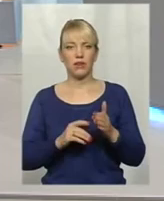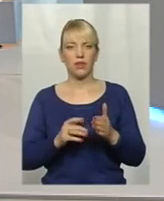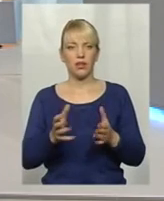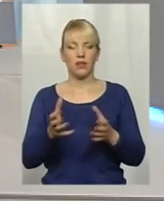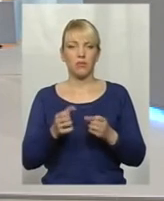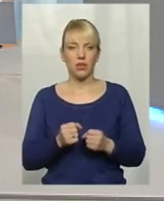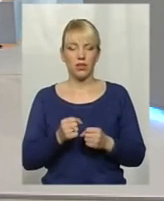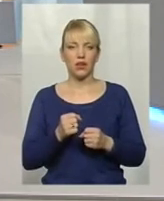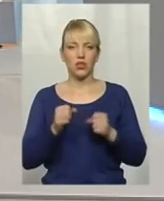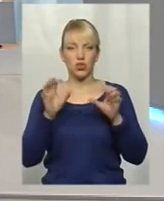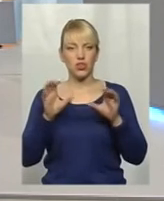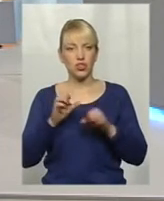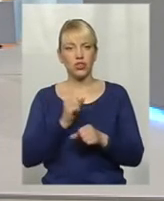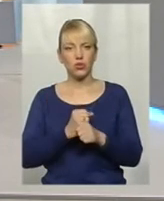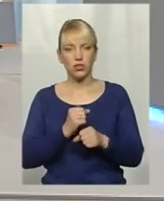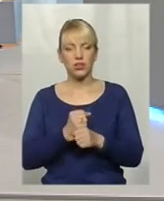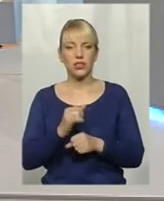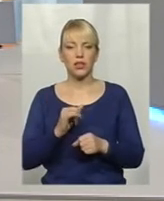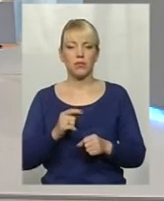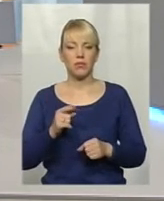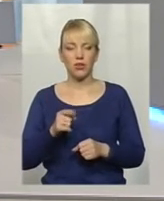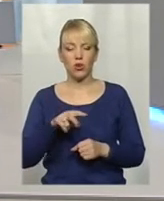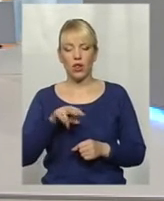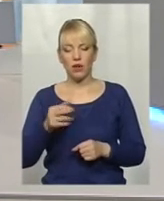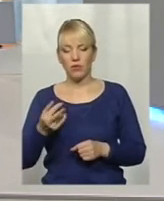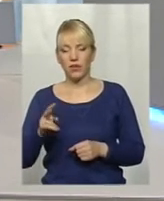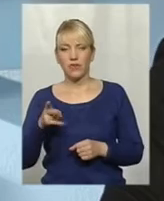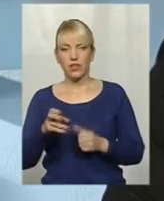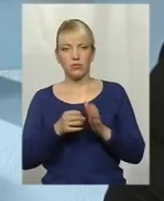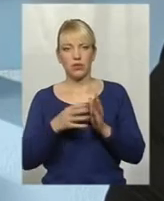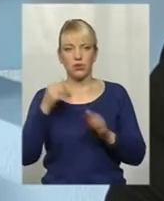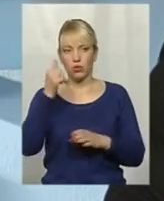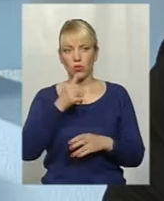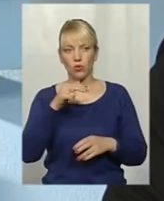І з 1 липня 2015 року також